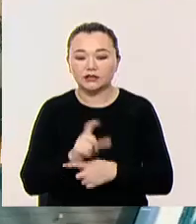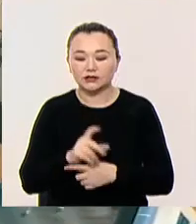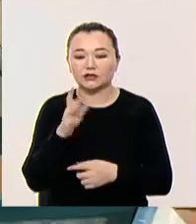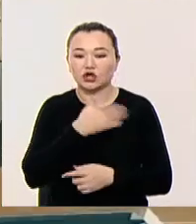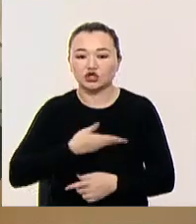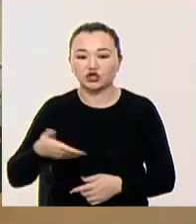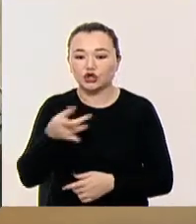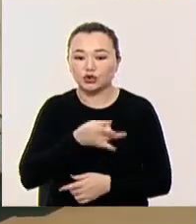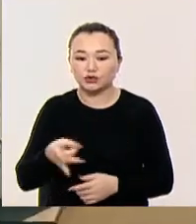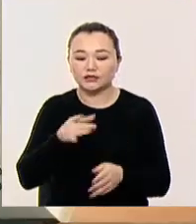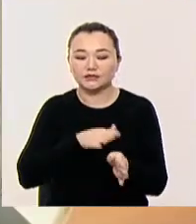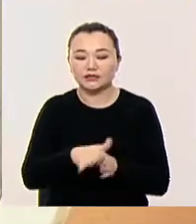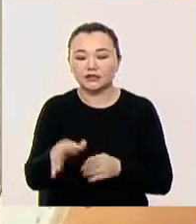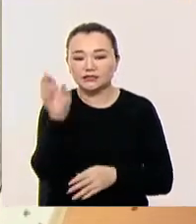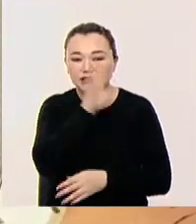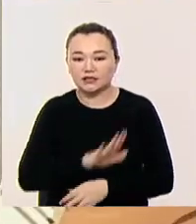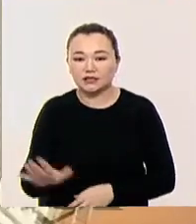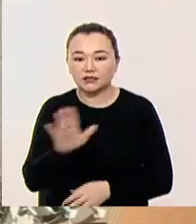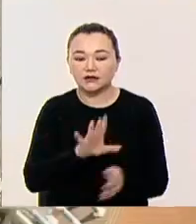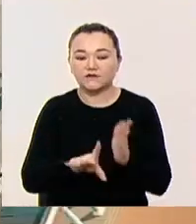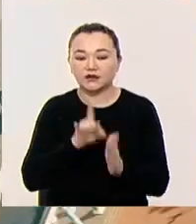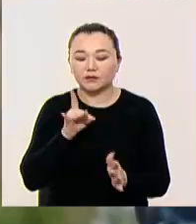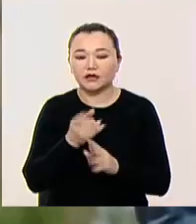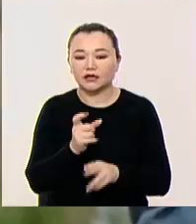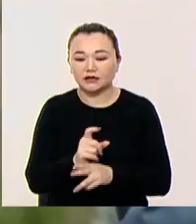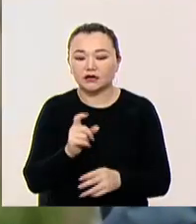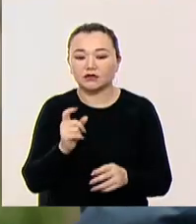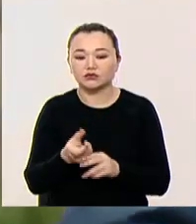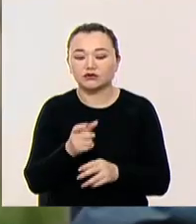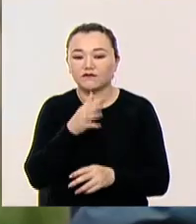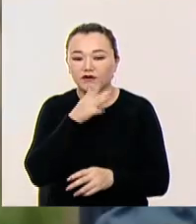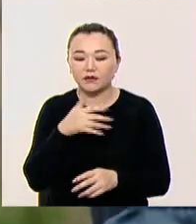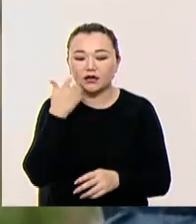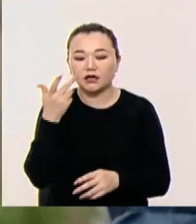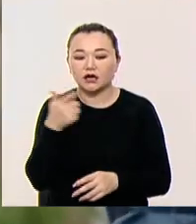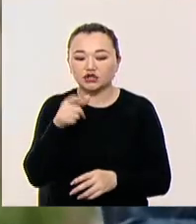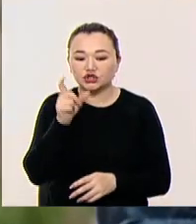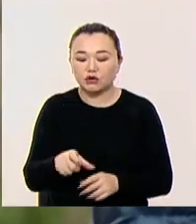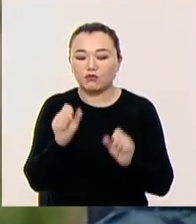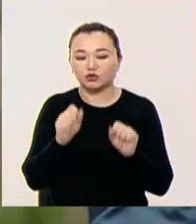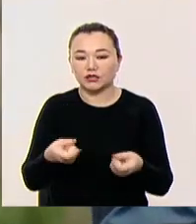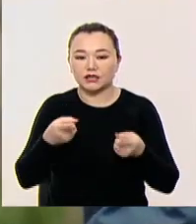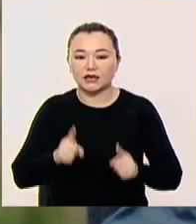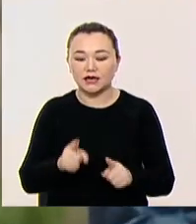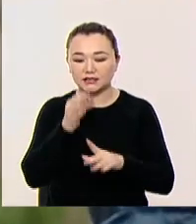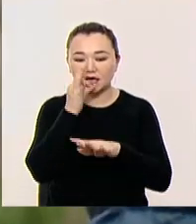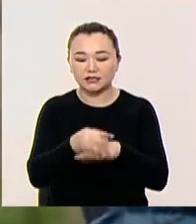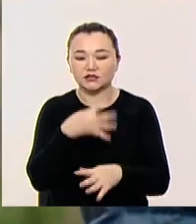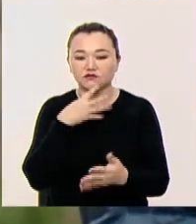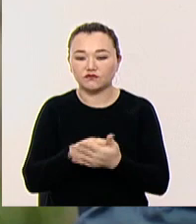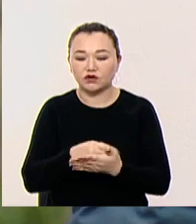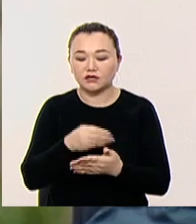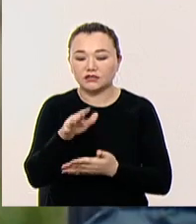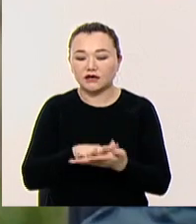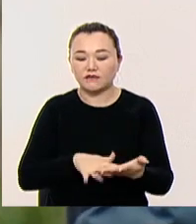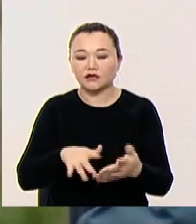также в целом нашей всей страны. Выборы – это как раз-таки ключевой момент, когда граждане страны могут реально прийти и высказать свое волеизъявление.